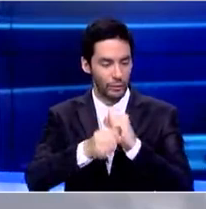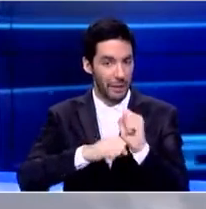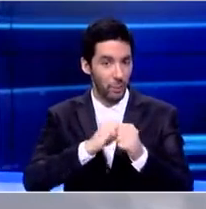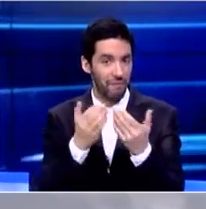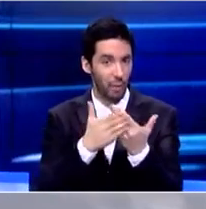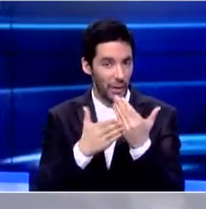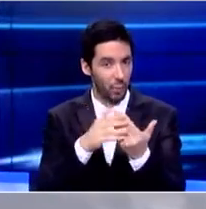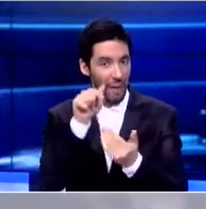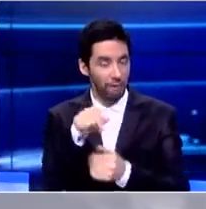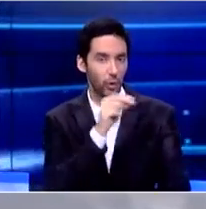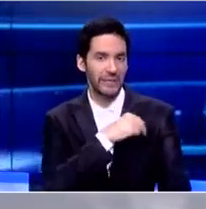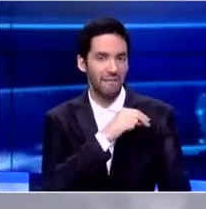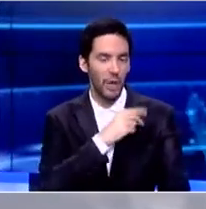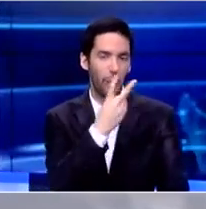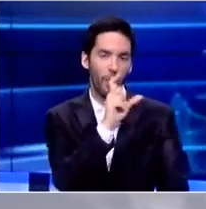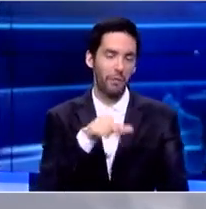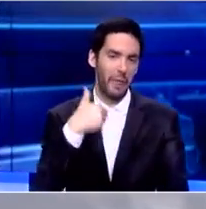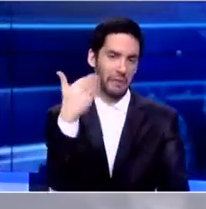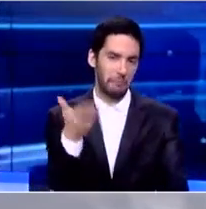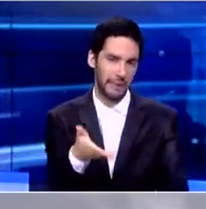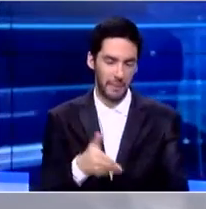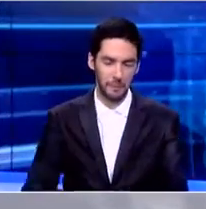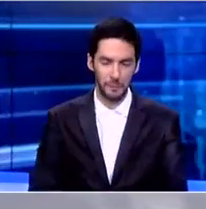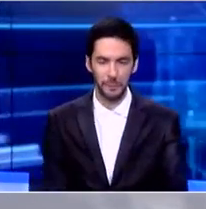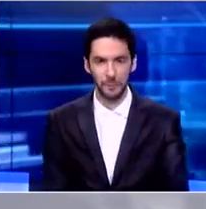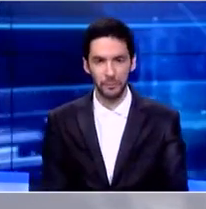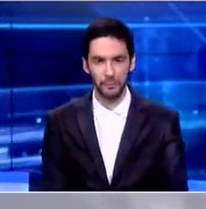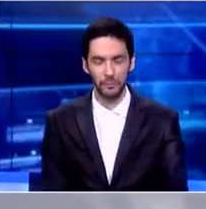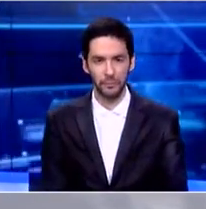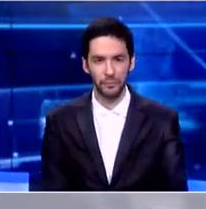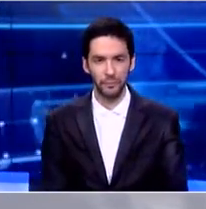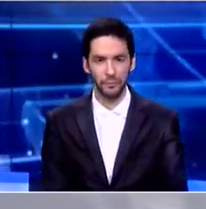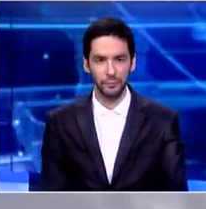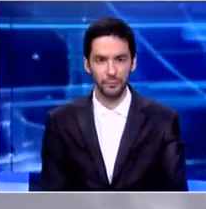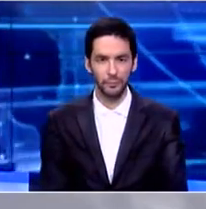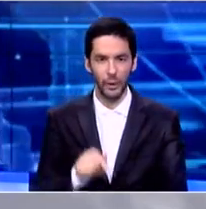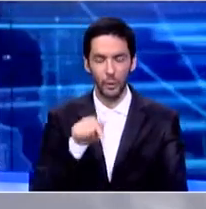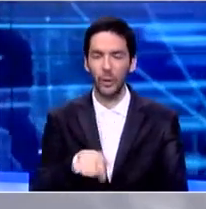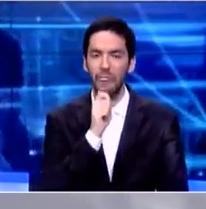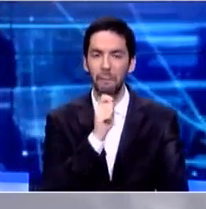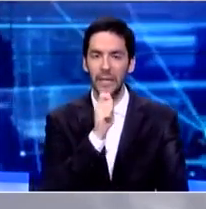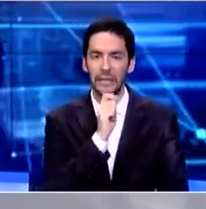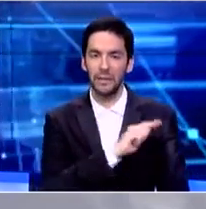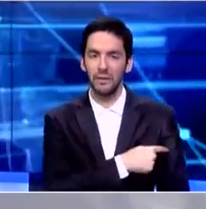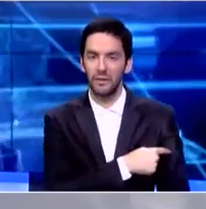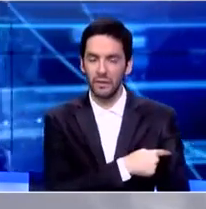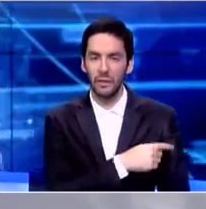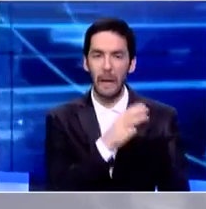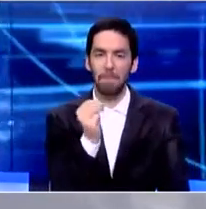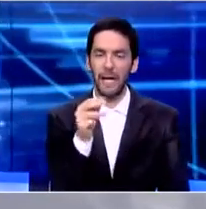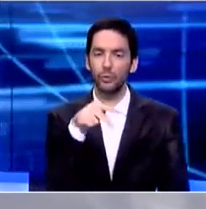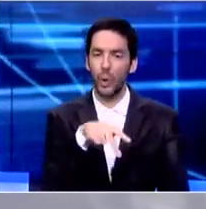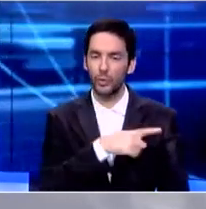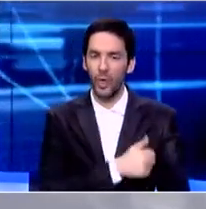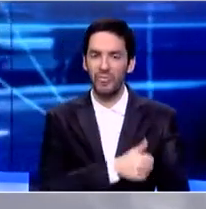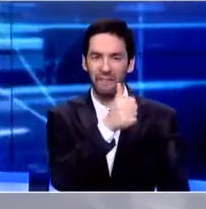υγεία μας αύριο. Σας ευχαριστώ. Ο λόγος στο Δόκτωρα Μάριο Λοΐζου, επιστημονικό διευθυντή της Διευθύνσης